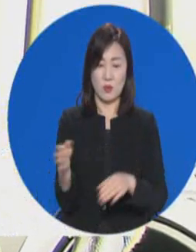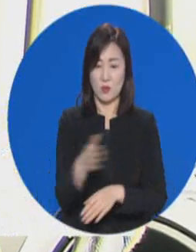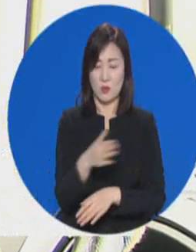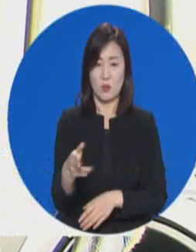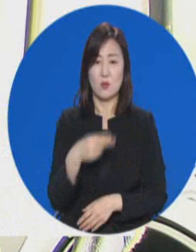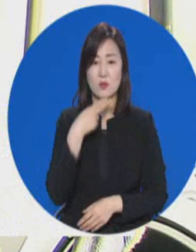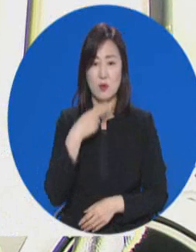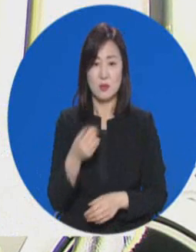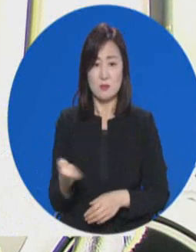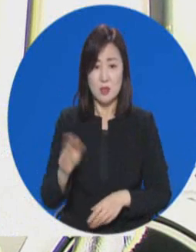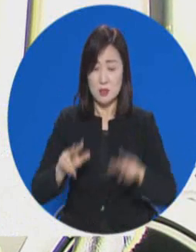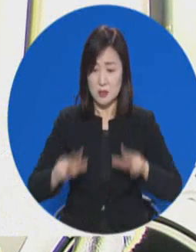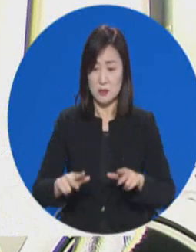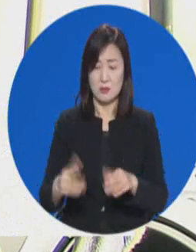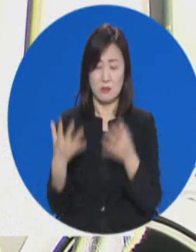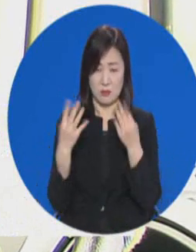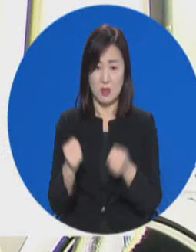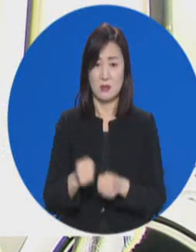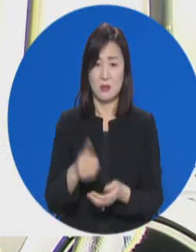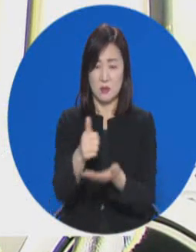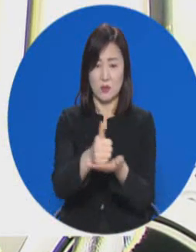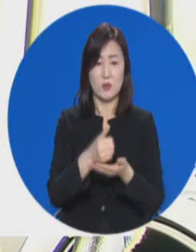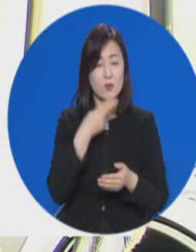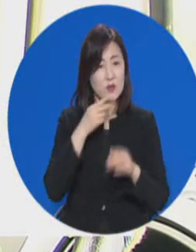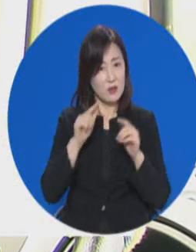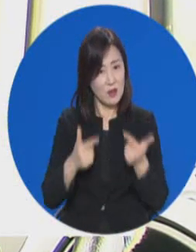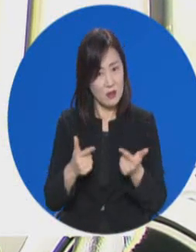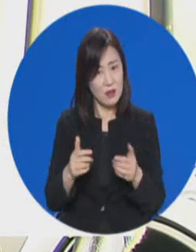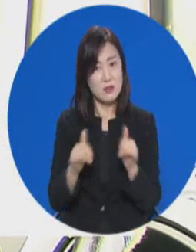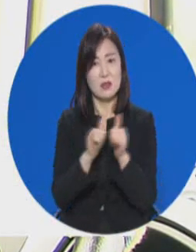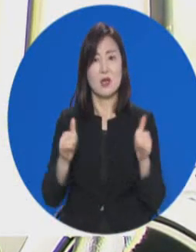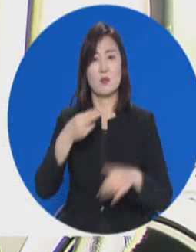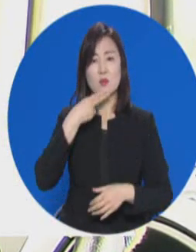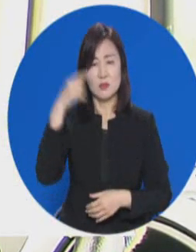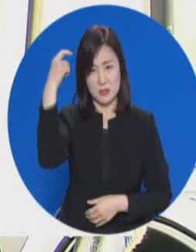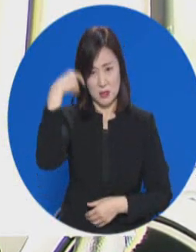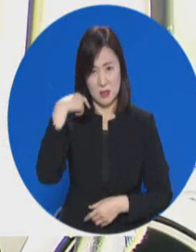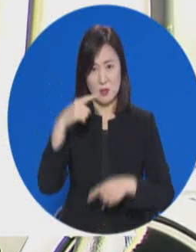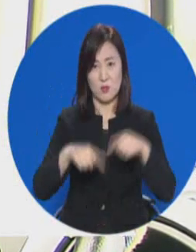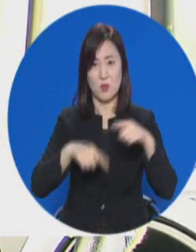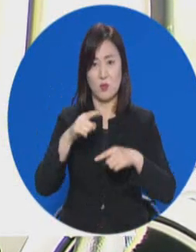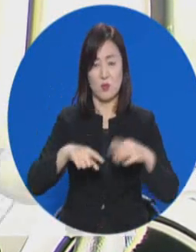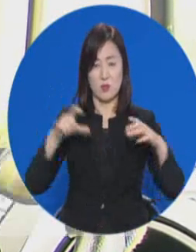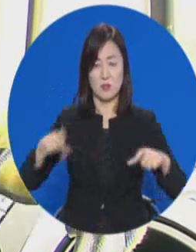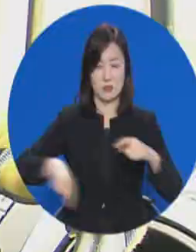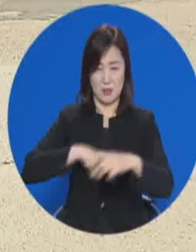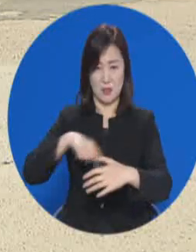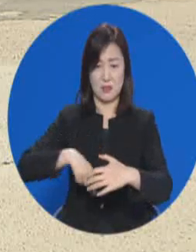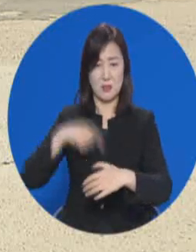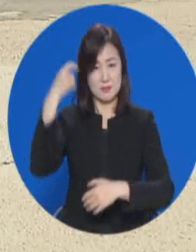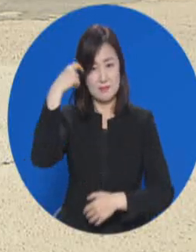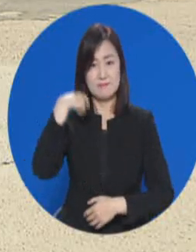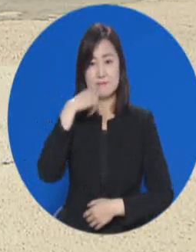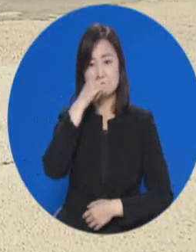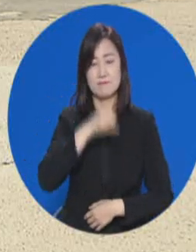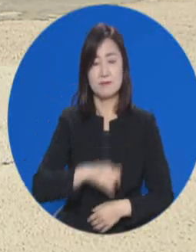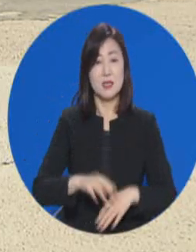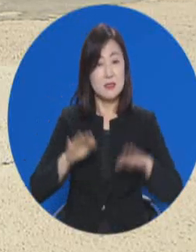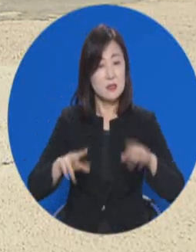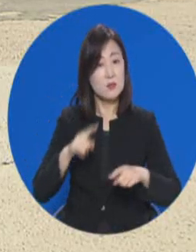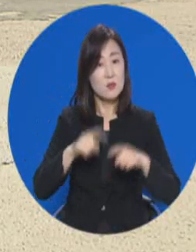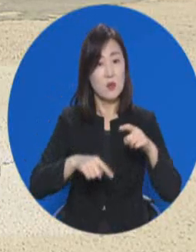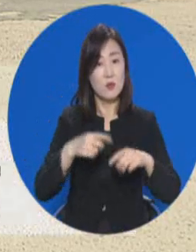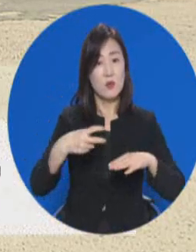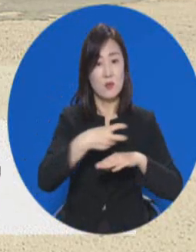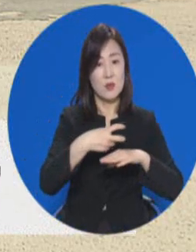허다합니다. 승객이 없는 게 아니라 사람이 없는 것 같습니다. 목포에. 그 정도로 느껴집니다. 현재 목포 시내